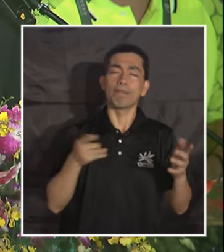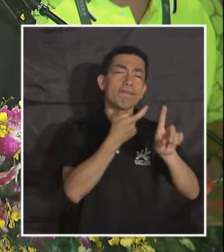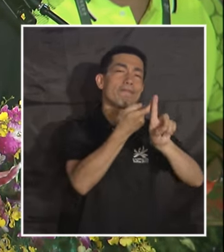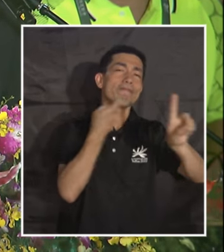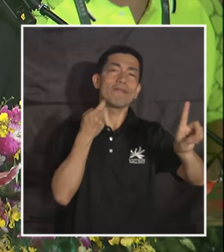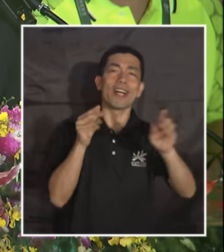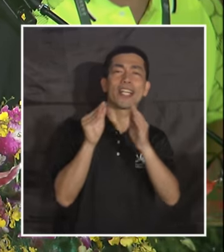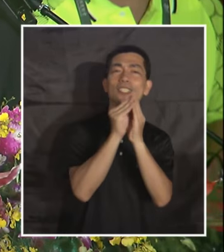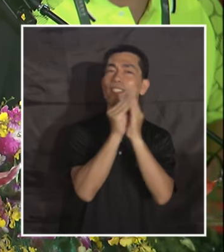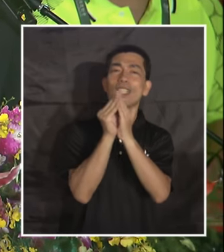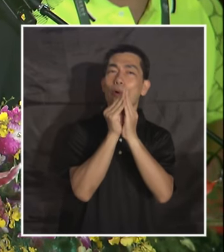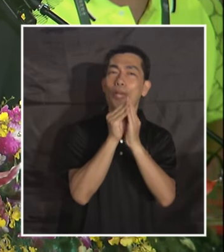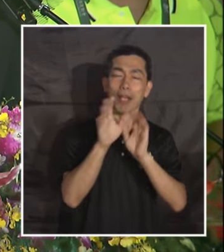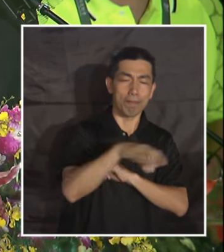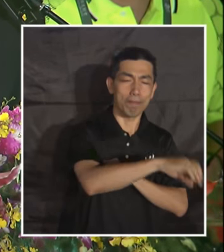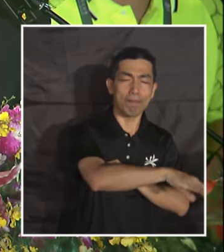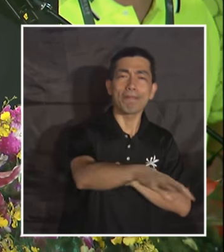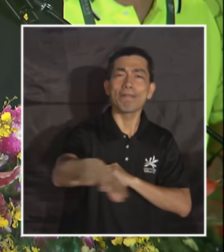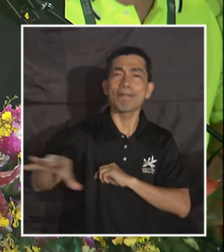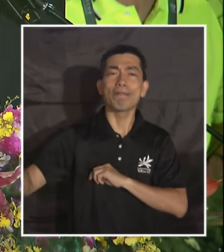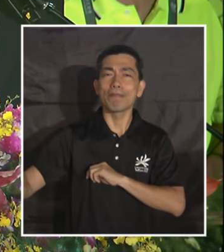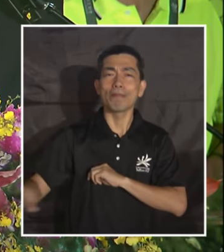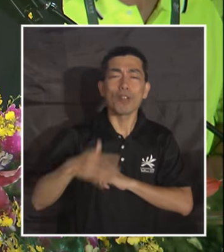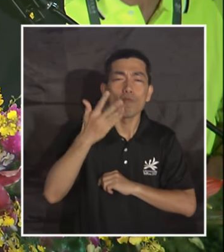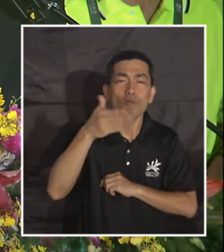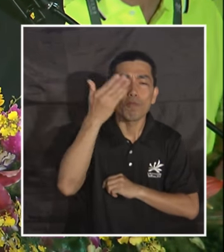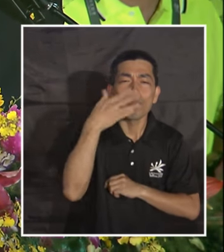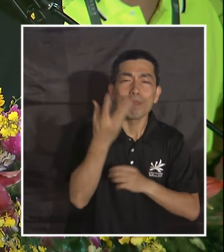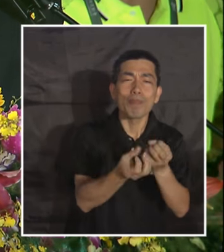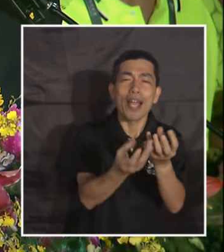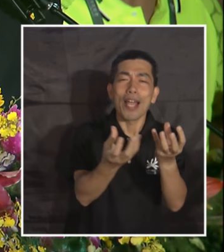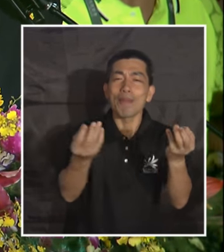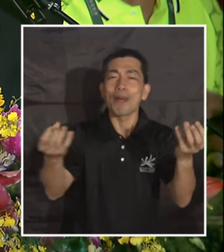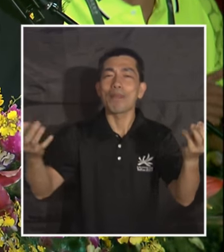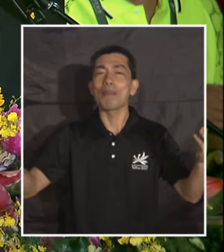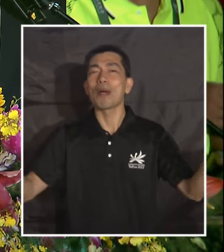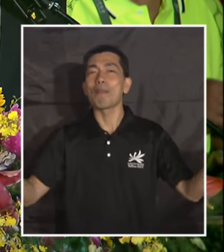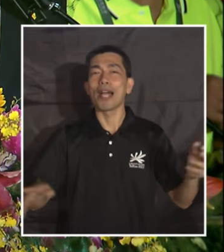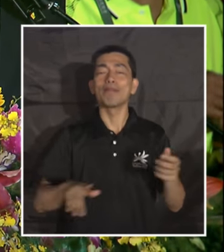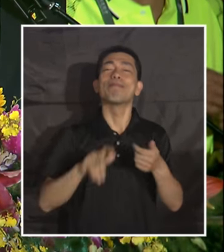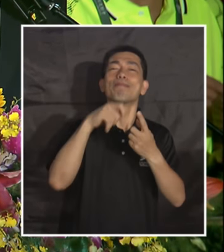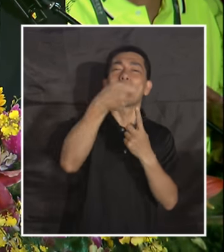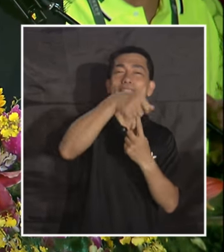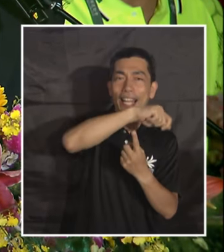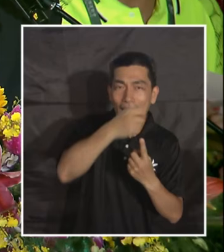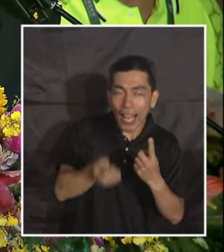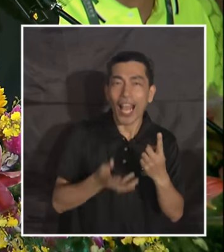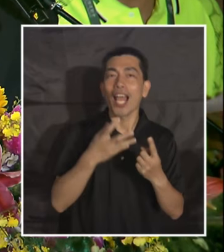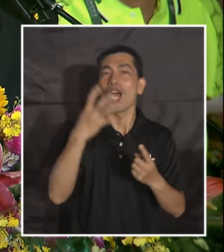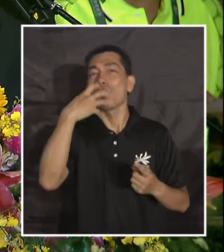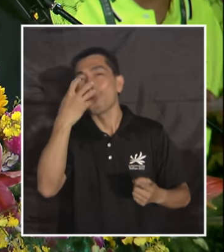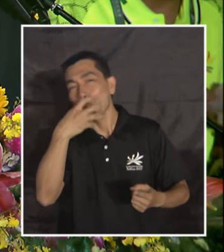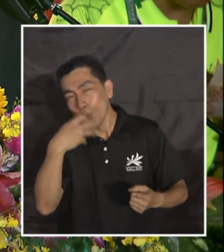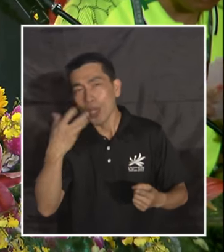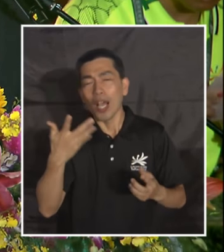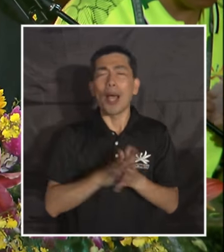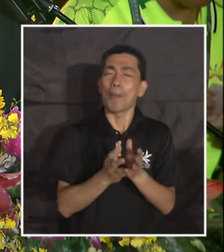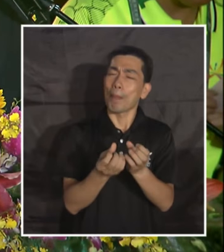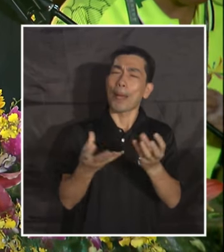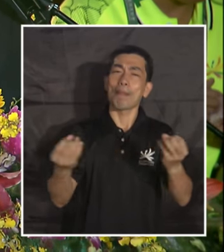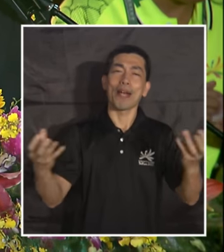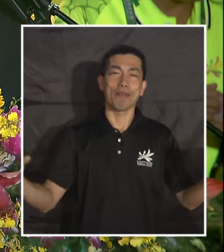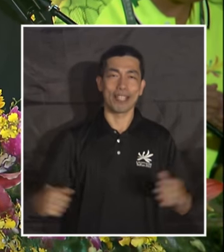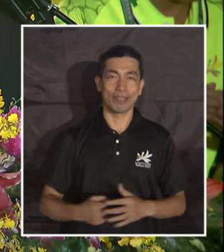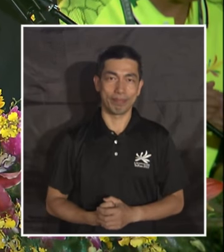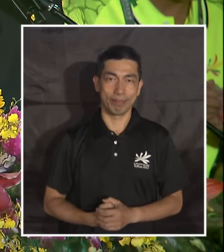充满自然资源的地方盛产花卉以及水果，当然在体育推广运动上面也是不遗